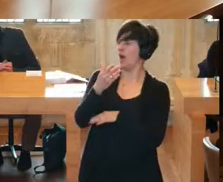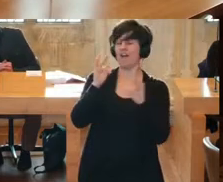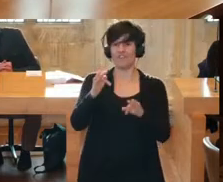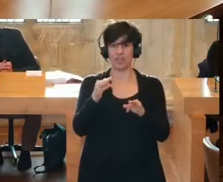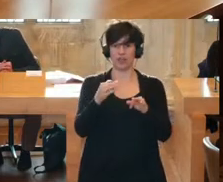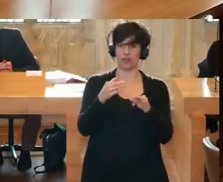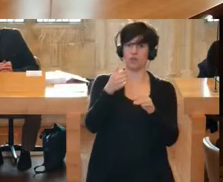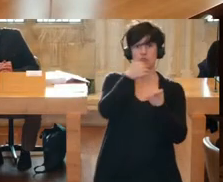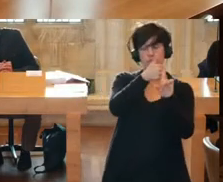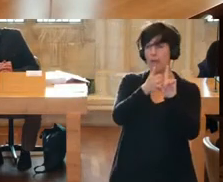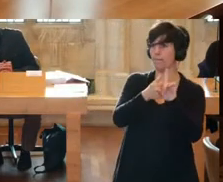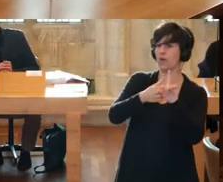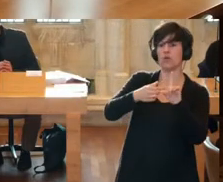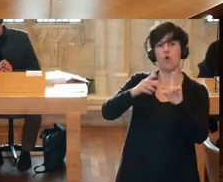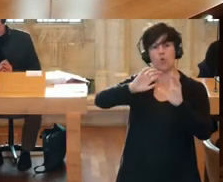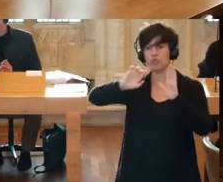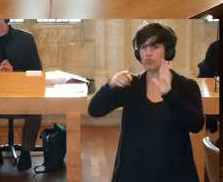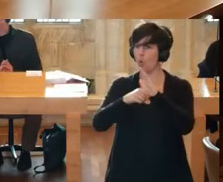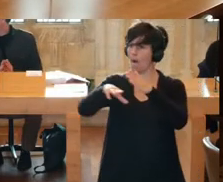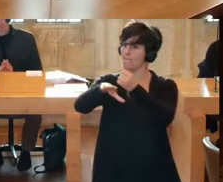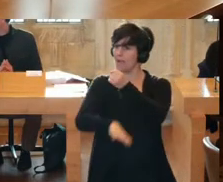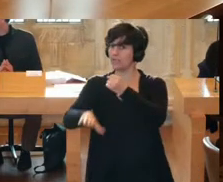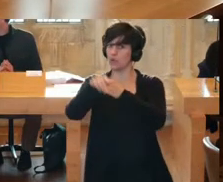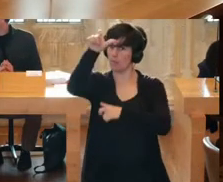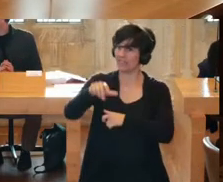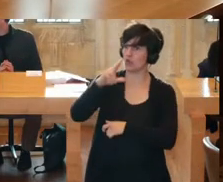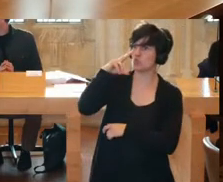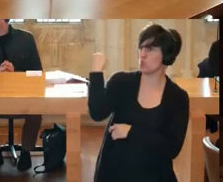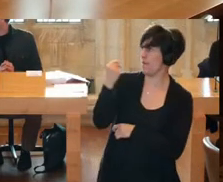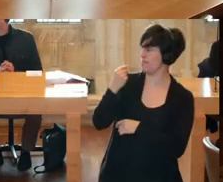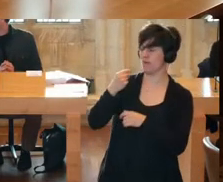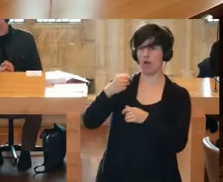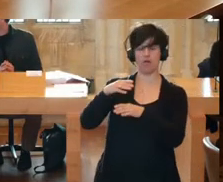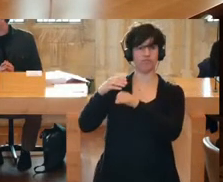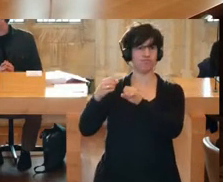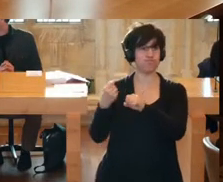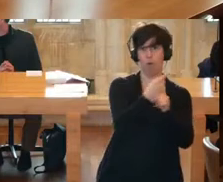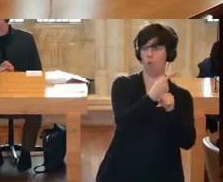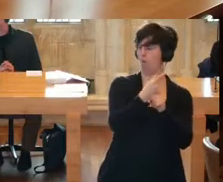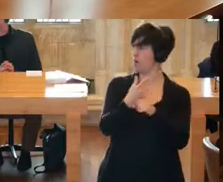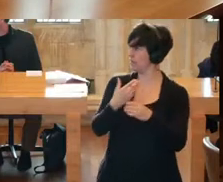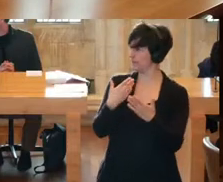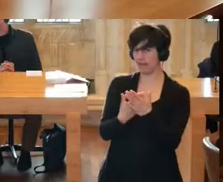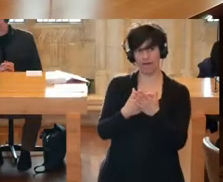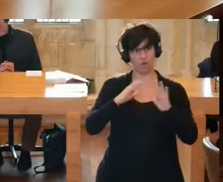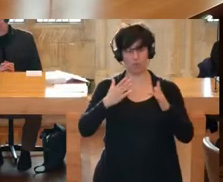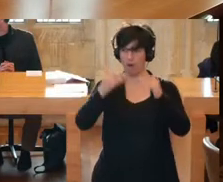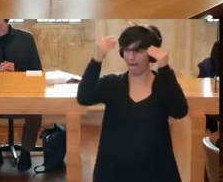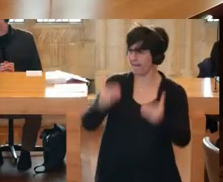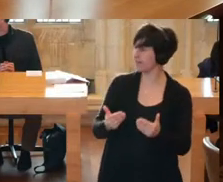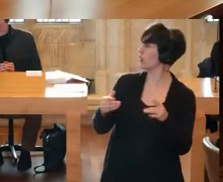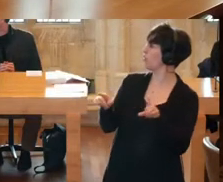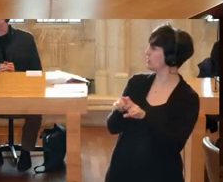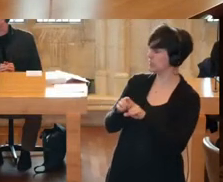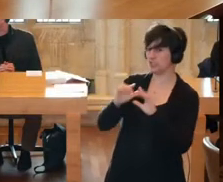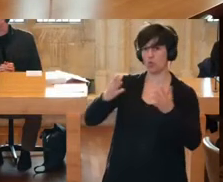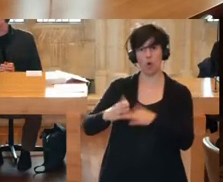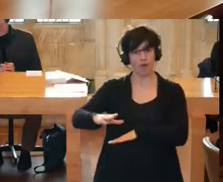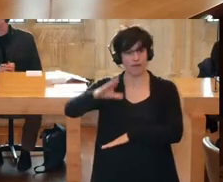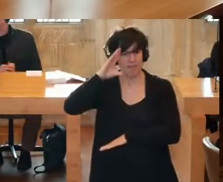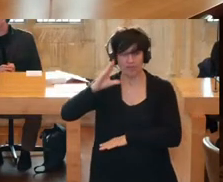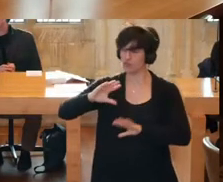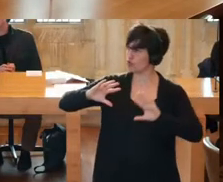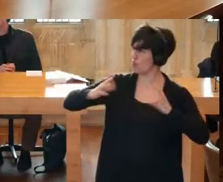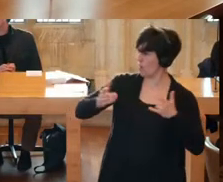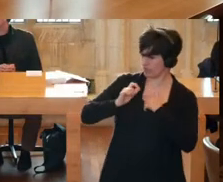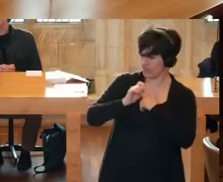atteintes inacceptables aux droits fondamentaux de la personne humaine et proposer des solutions pérennes, notamment en matière d'hébergement et d'accès aux droits pour